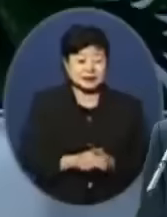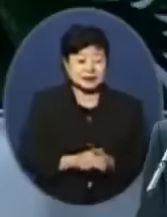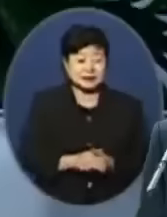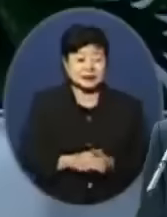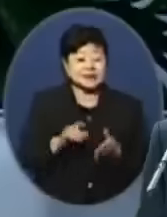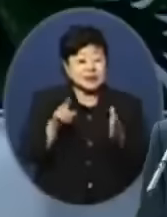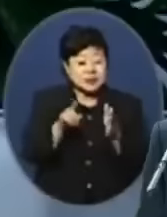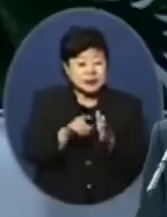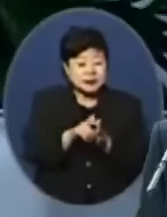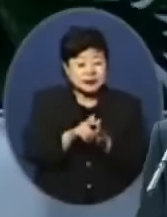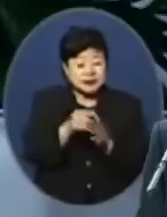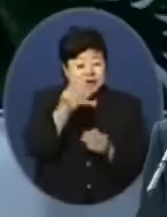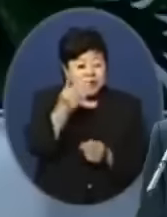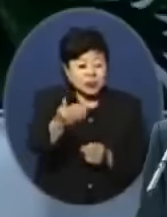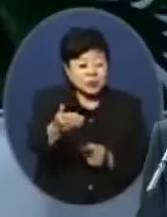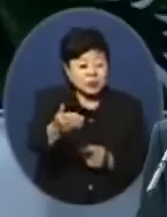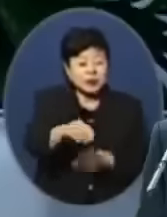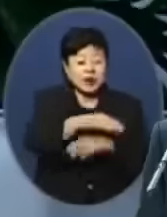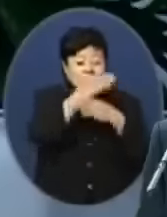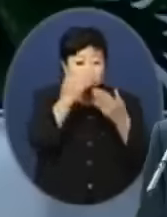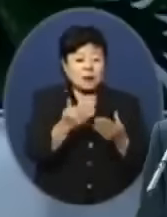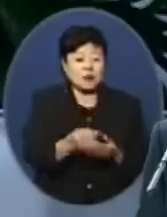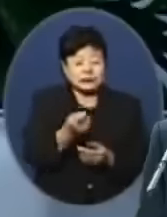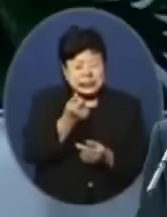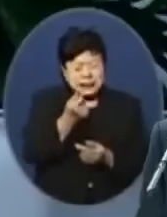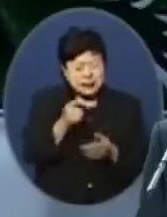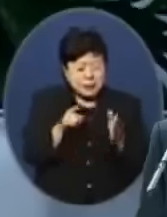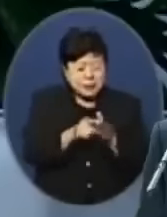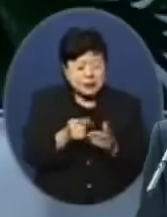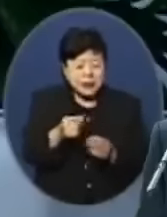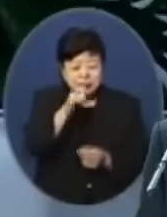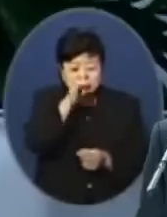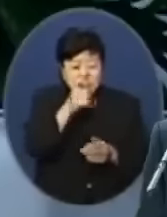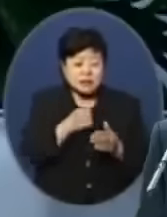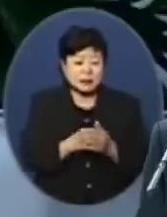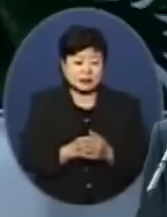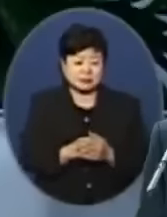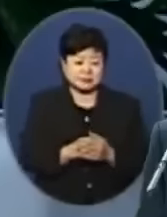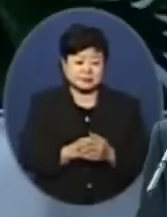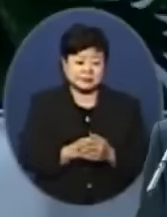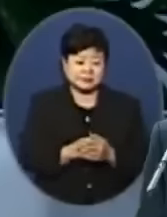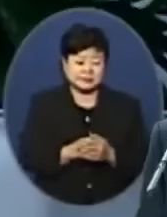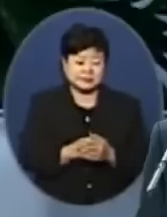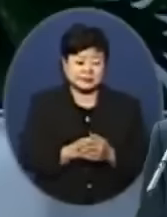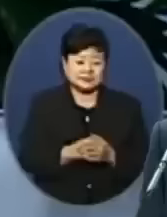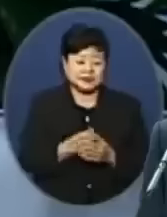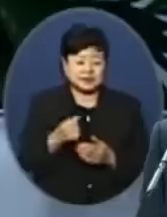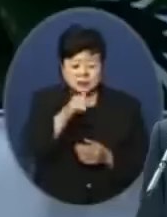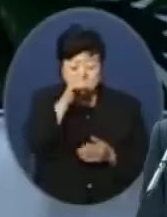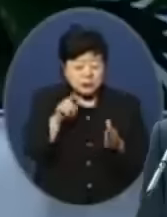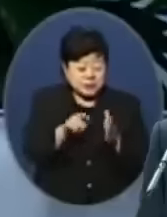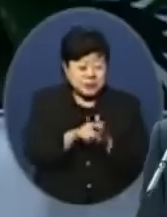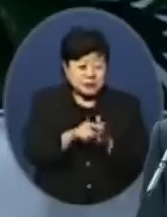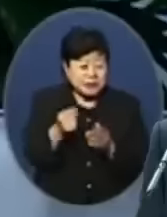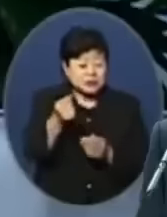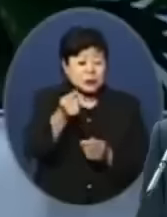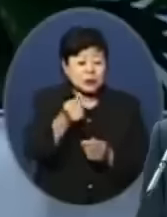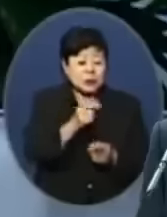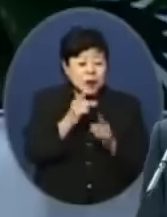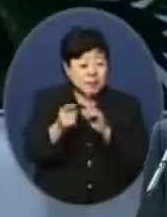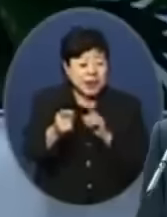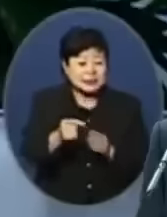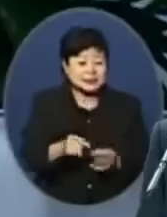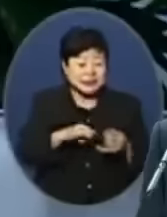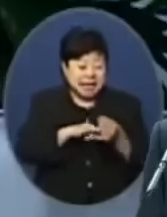그 믿음은 여러분이 모두 다 계좌시만한 믿음으로 가지고 있는 믿음인 것입니다. 그 가지고 있는 믿음으로서